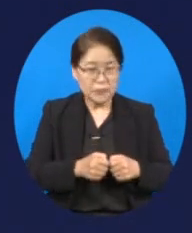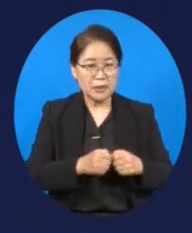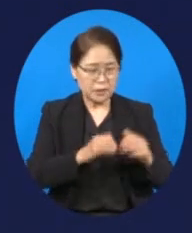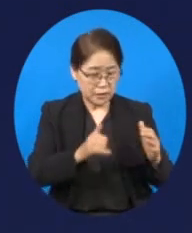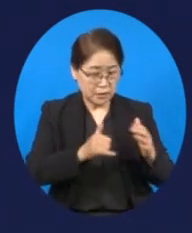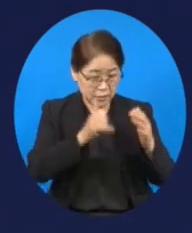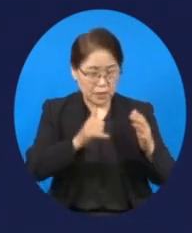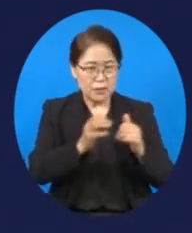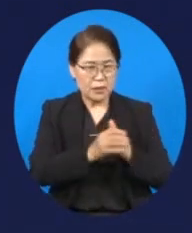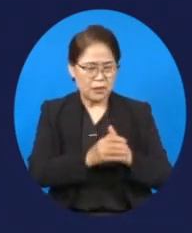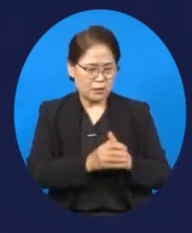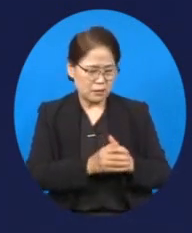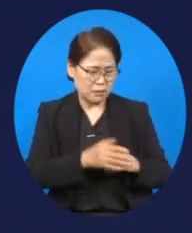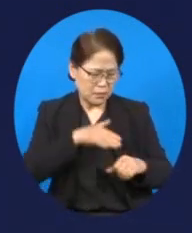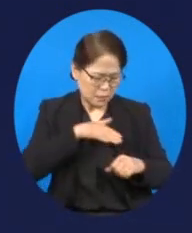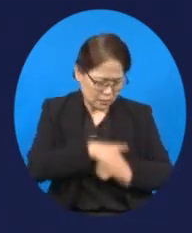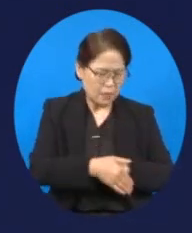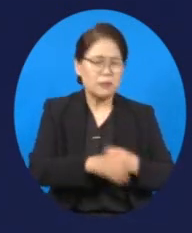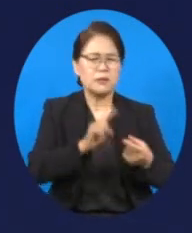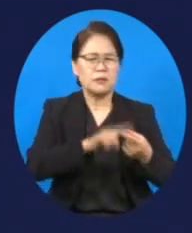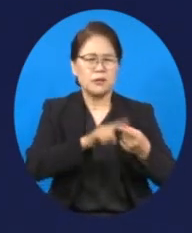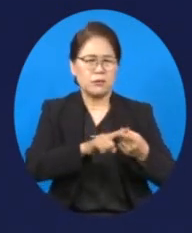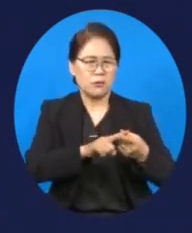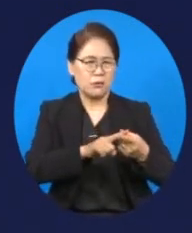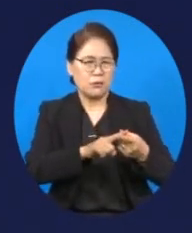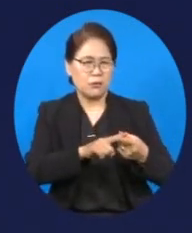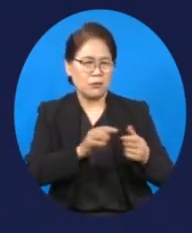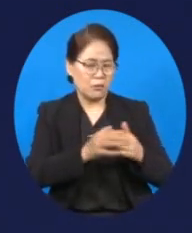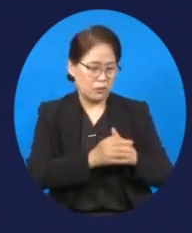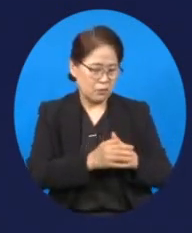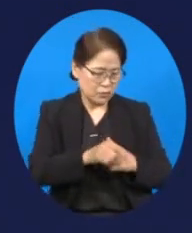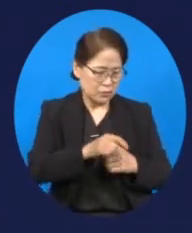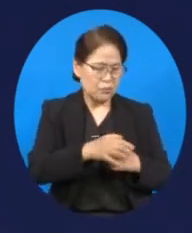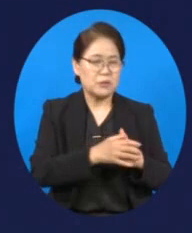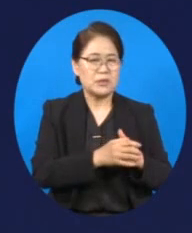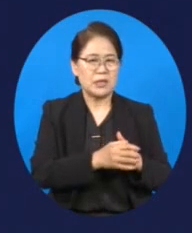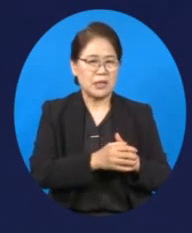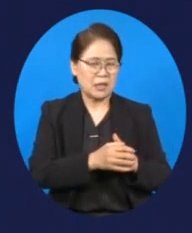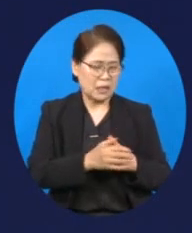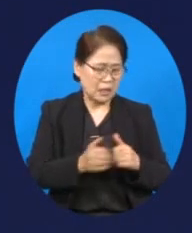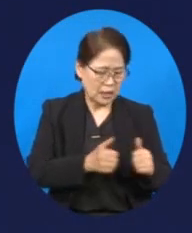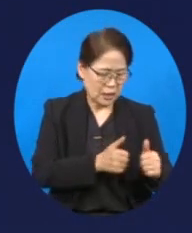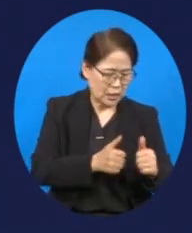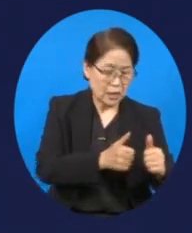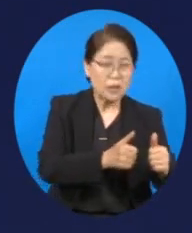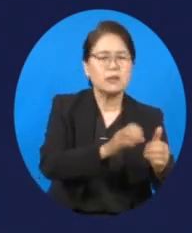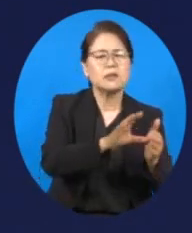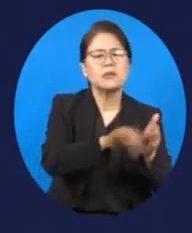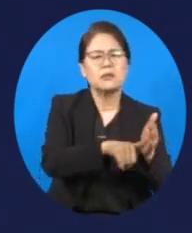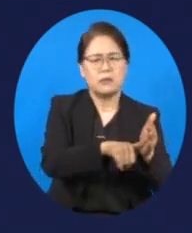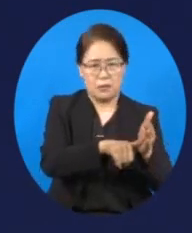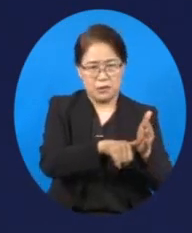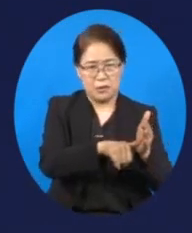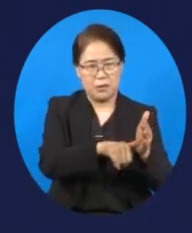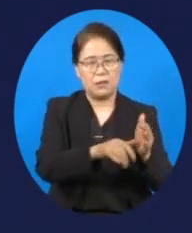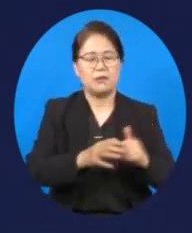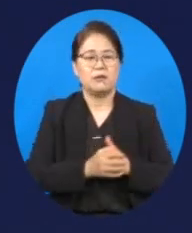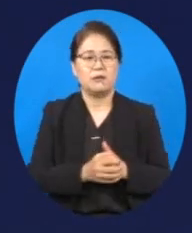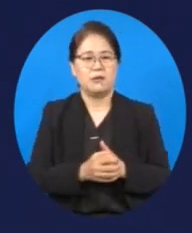세상에 풍속을 적고 공중 권세 잡은 자를 따라다녔던 그때를 말합니다